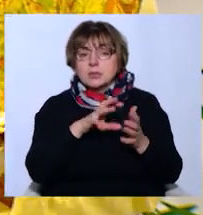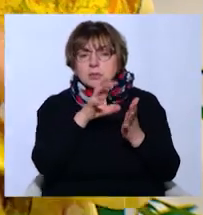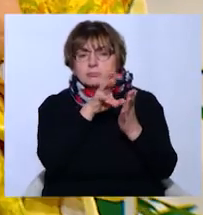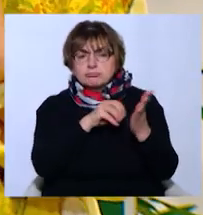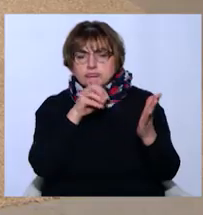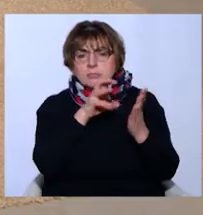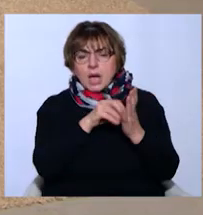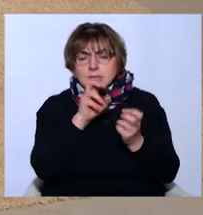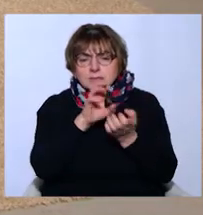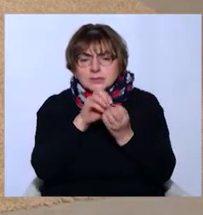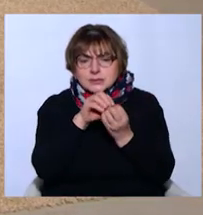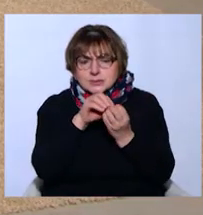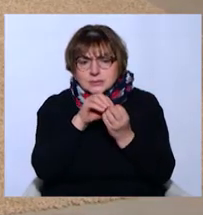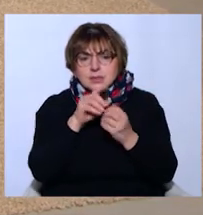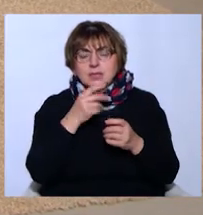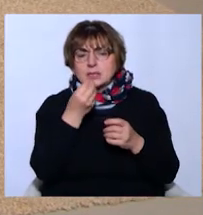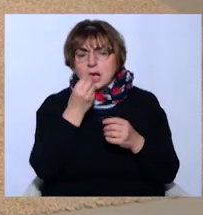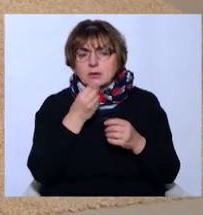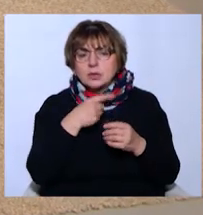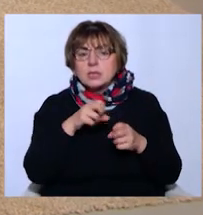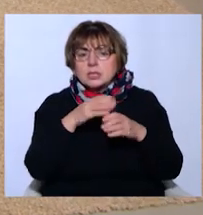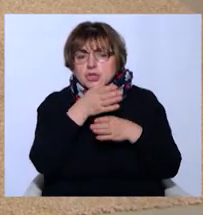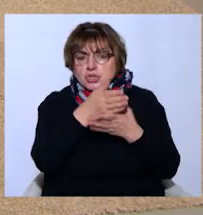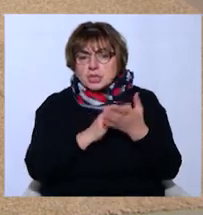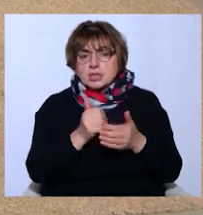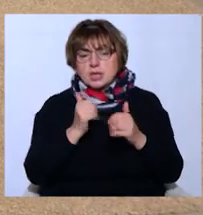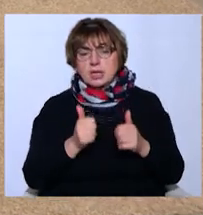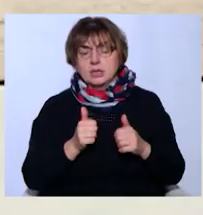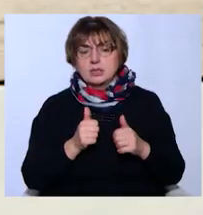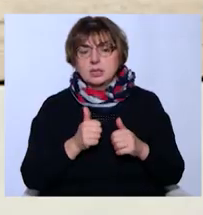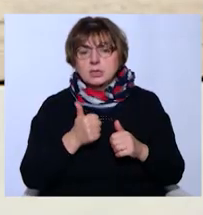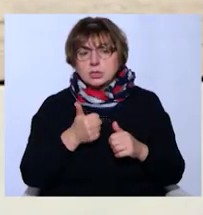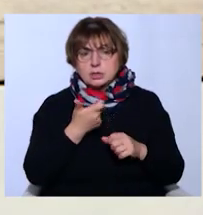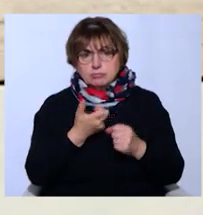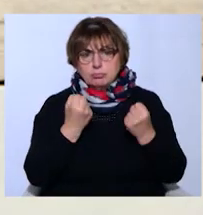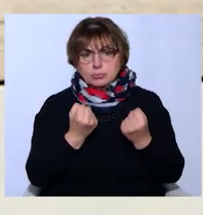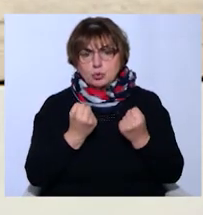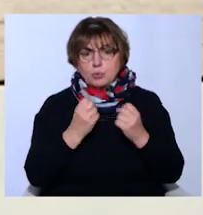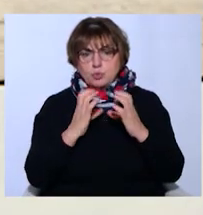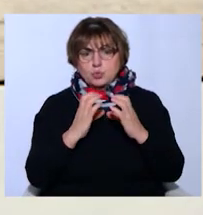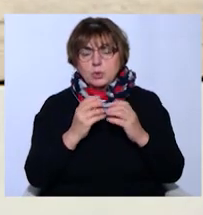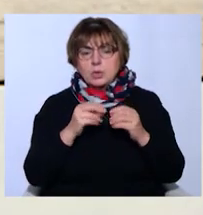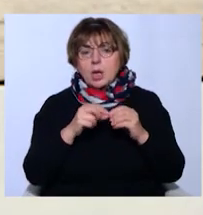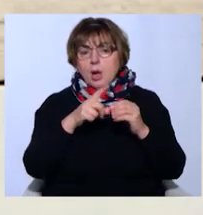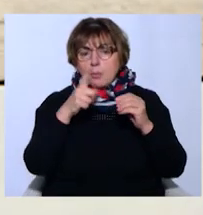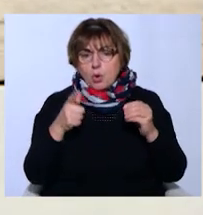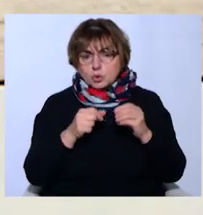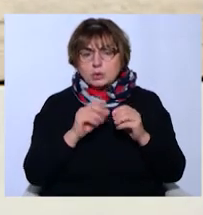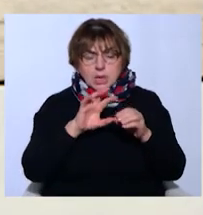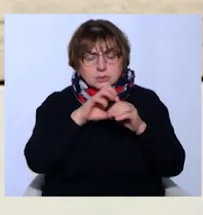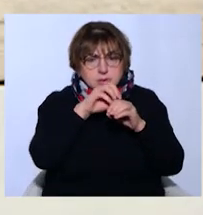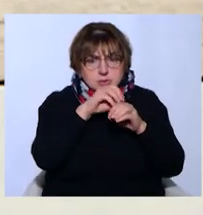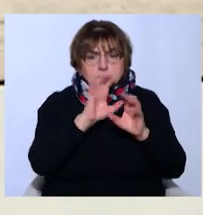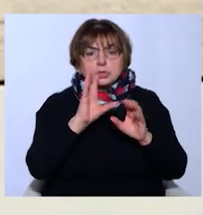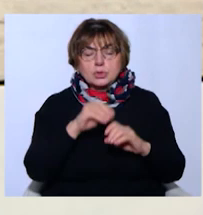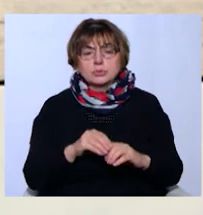გლეჯს, ღრნის საკვებს, ჭრის კარგად, საკმაოდ მსხვილი მისი ფოთლის და ტოტის მოღრნა